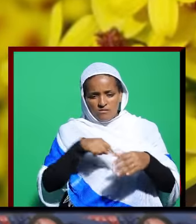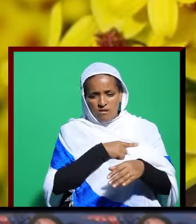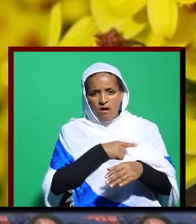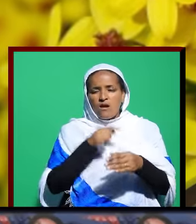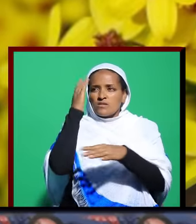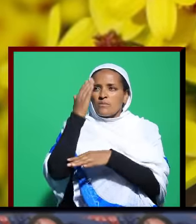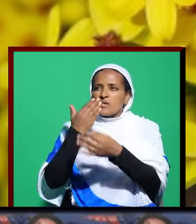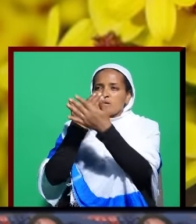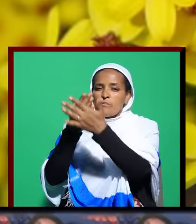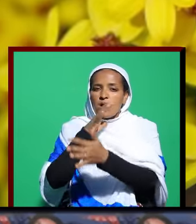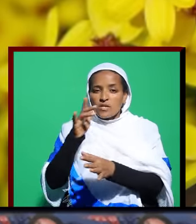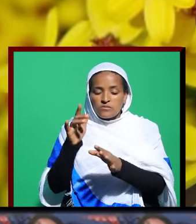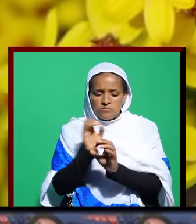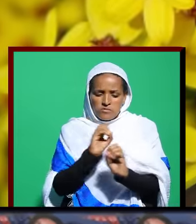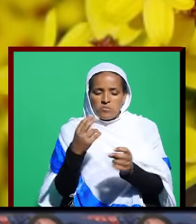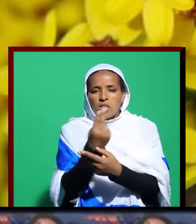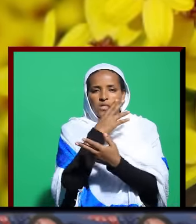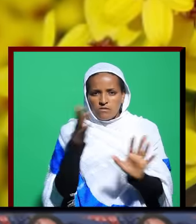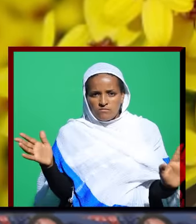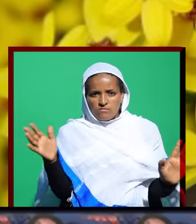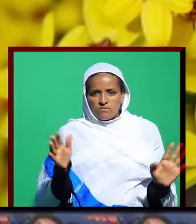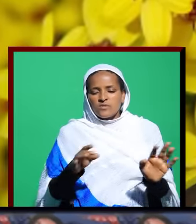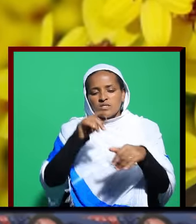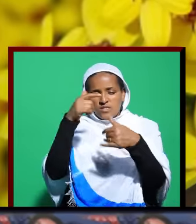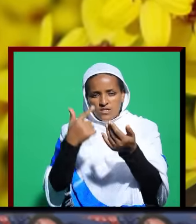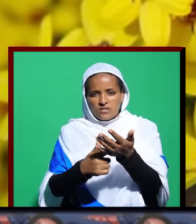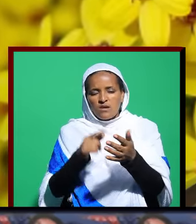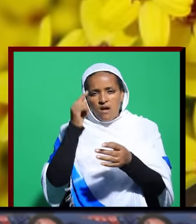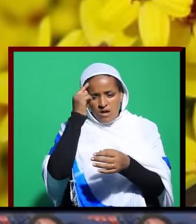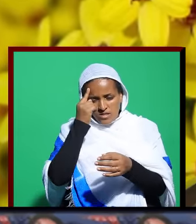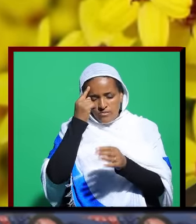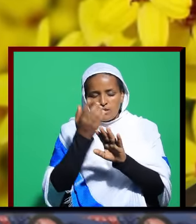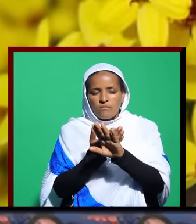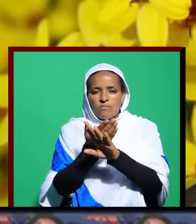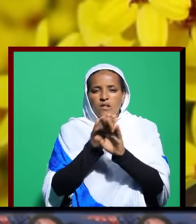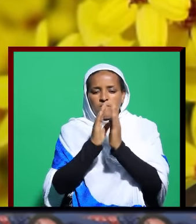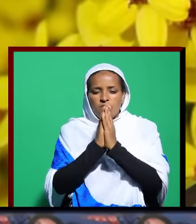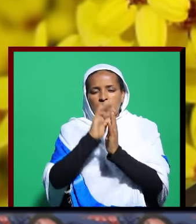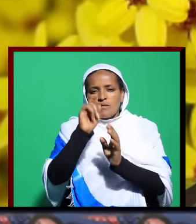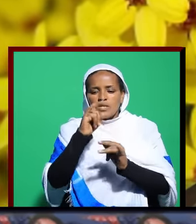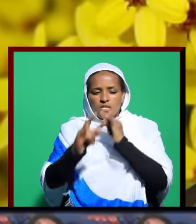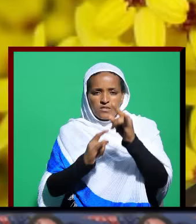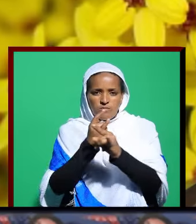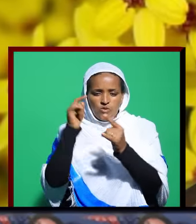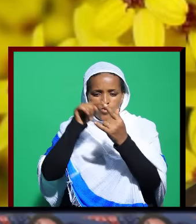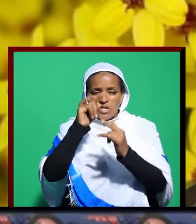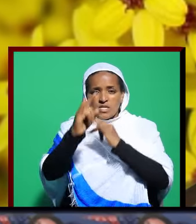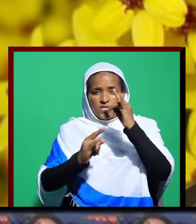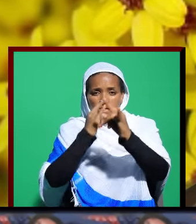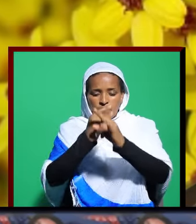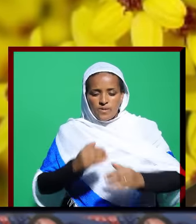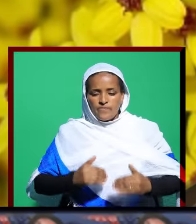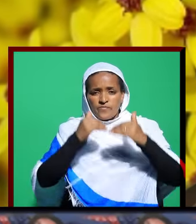ከሆነ እግዚአብሔር ማናመሰግንበት ከሆነ ምንም ጥቅም የለውም። ስለዚህ እነዚህንም አስበን ነው መለመን ያለብን። ከዘመን ወደ